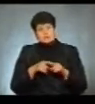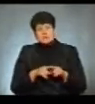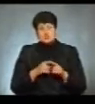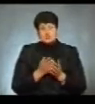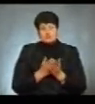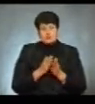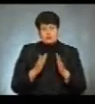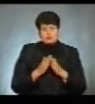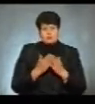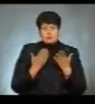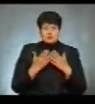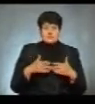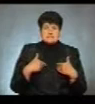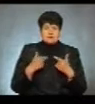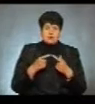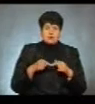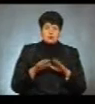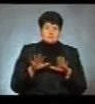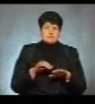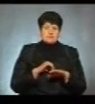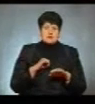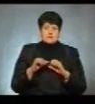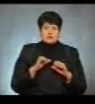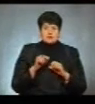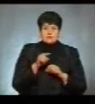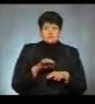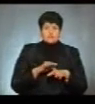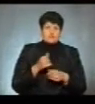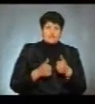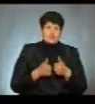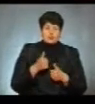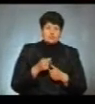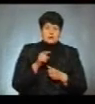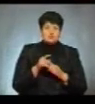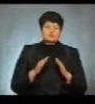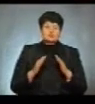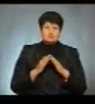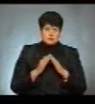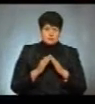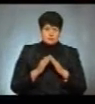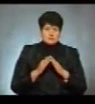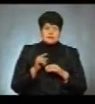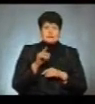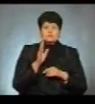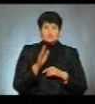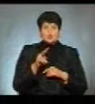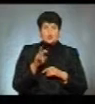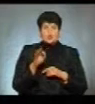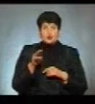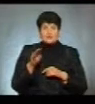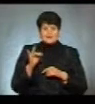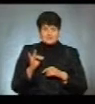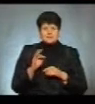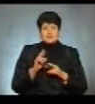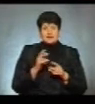будинку. Бо якщо вони звернуться до органу місцевого самоврядування, що він провів конкурс по їхньому будинку, там будуть лоти, і як то